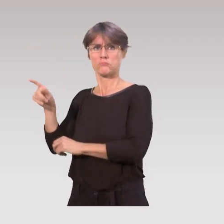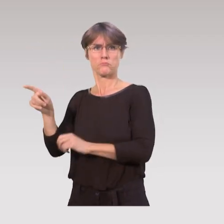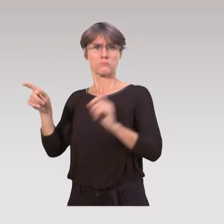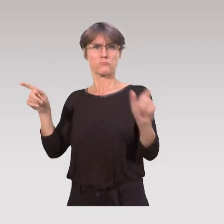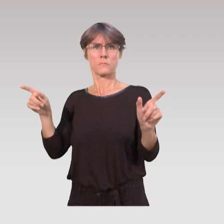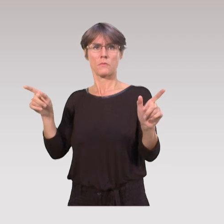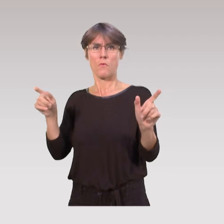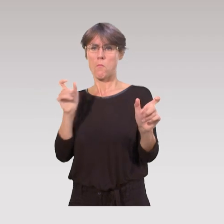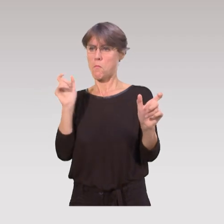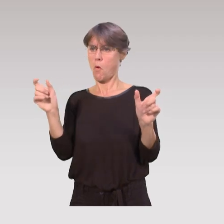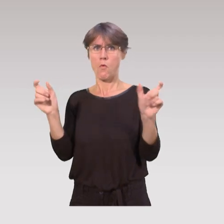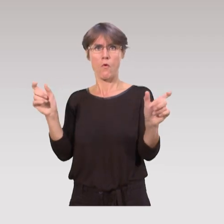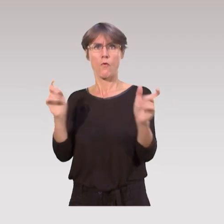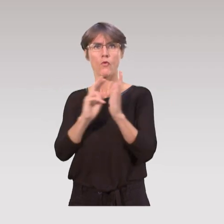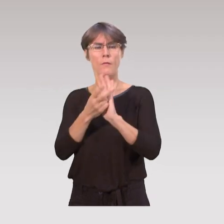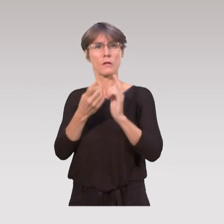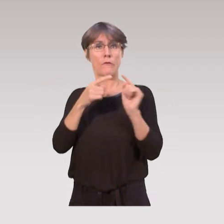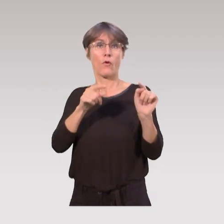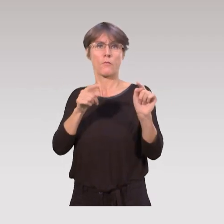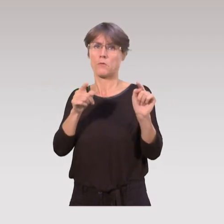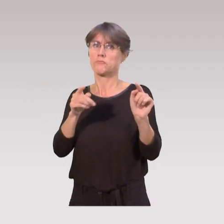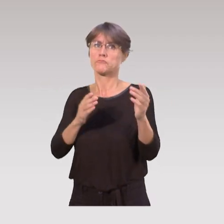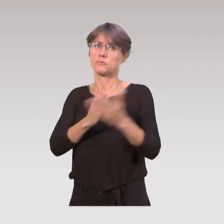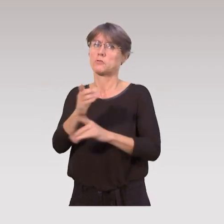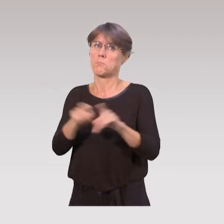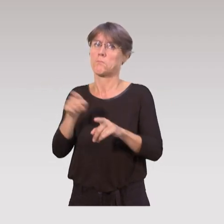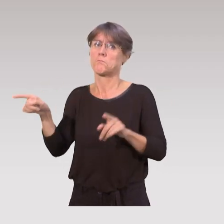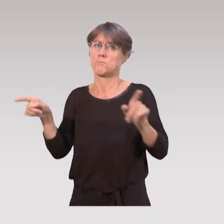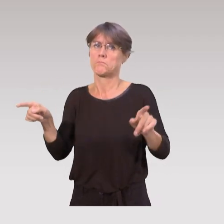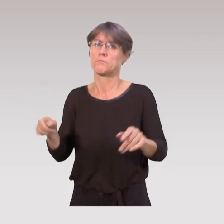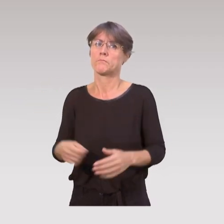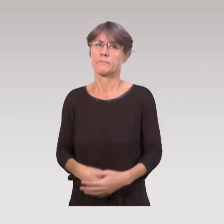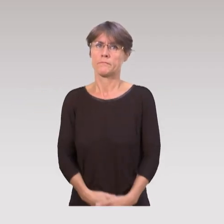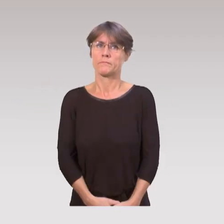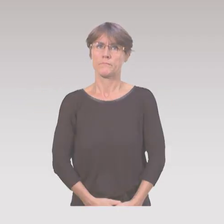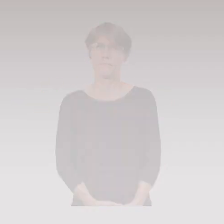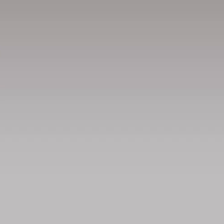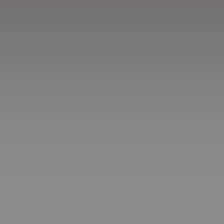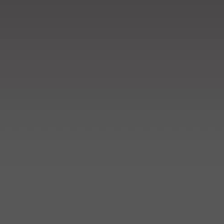c'est une question de vocable différent, mais ça s'apparente beaucoup.